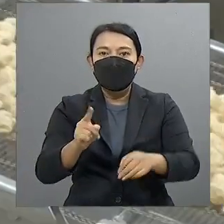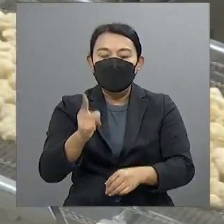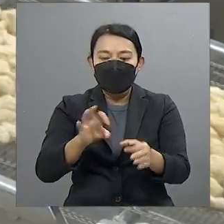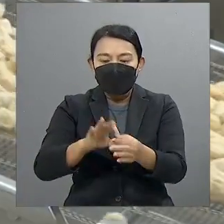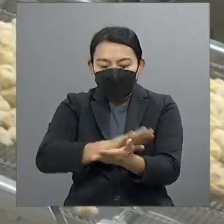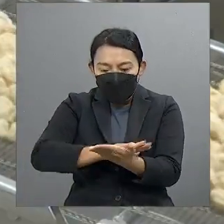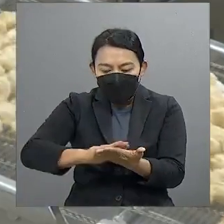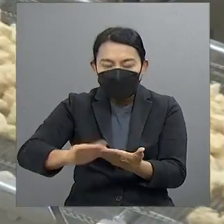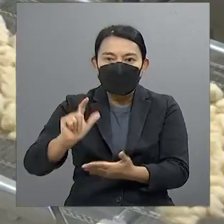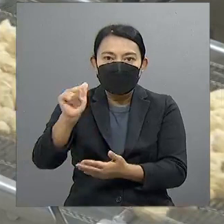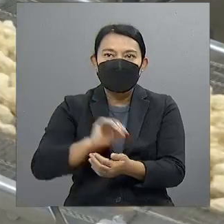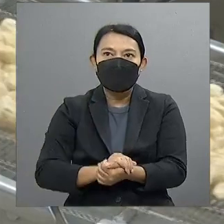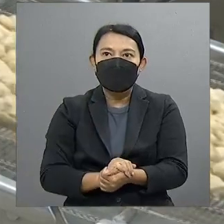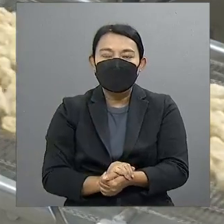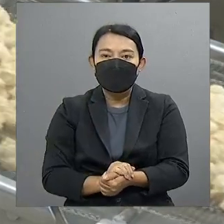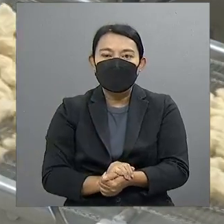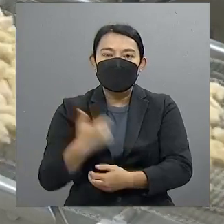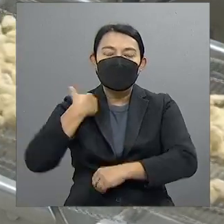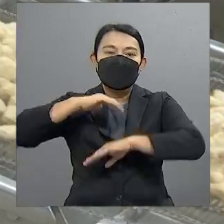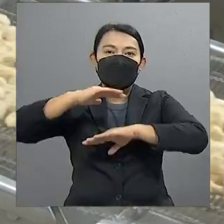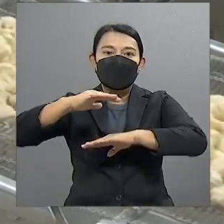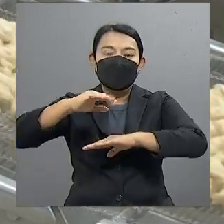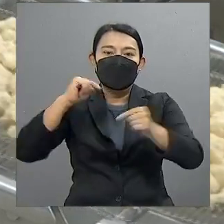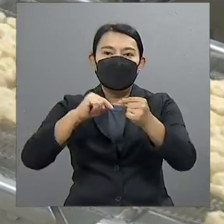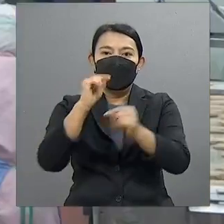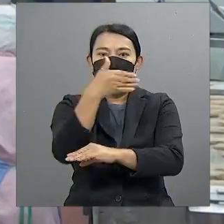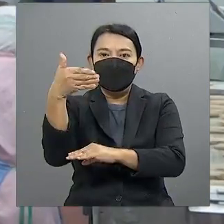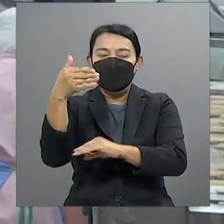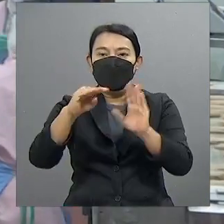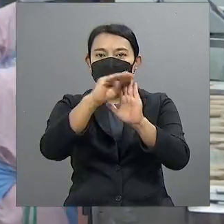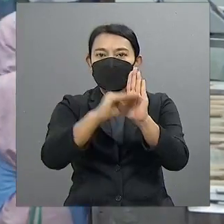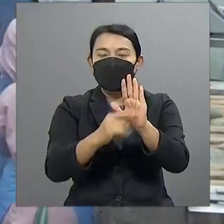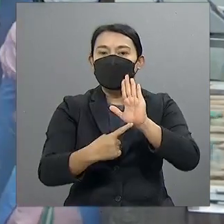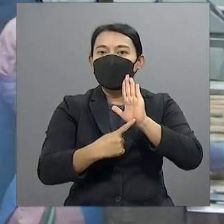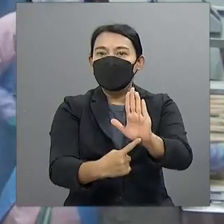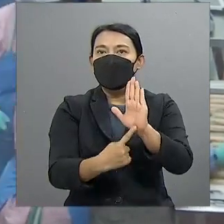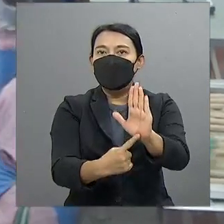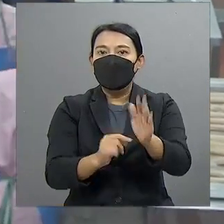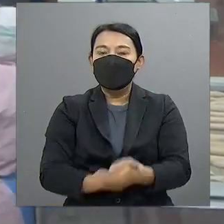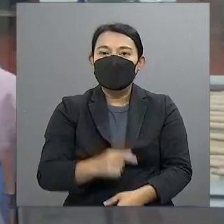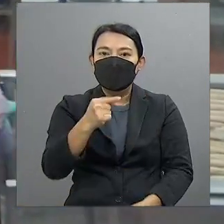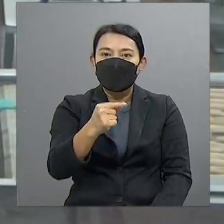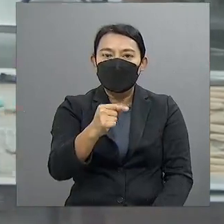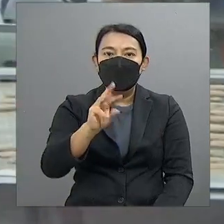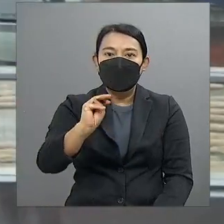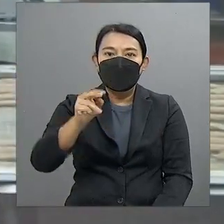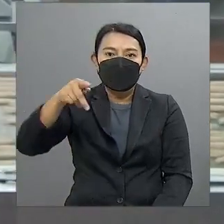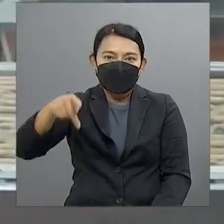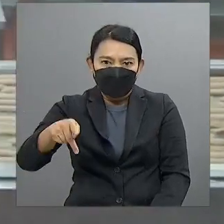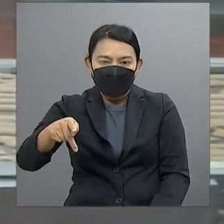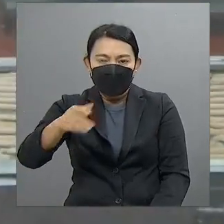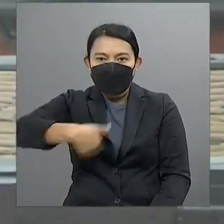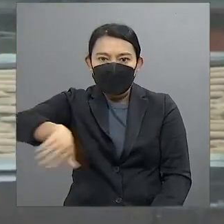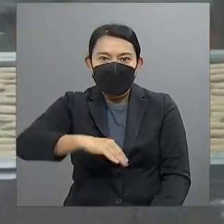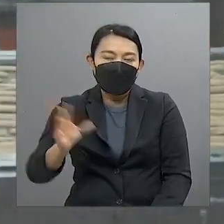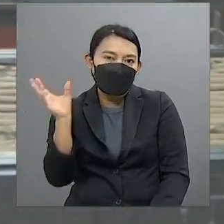พวกนี้ก็จะเป็นข้อกำหนดระดับนานาชาตินะครับก็คือยกตัวอย่างเช่นเรื่องของGMP ที่คนเคยได้ยินนะครับหรือว่าปัจจุบันนี้ก็เรียกว่าเป็น GHP เ